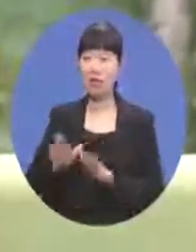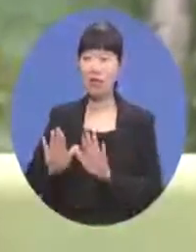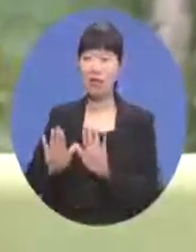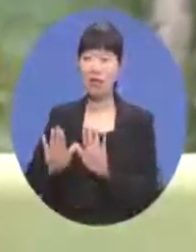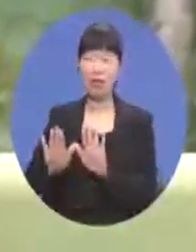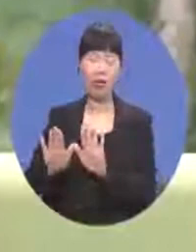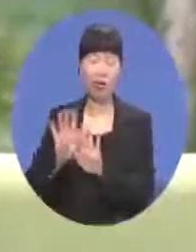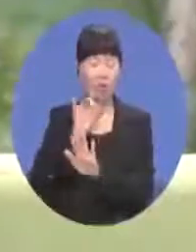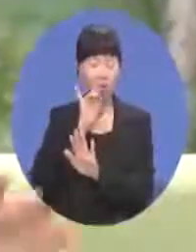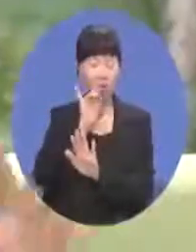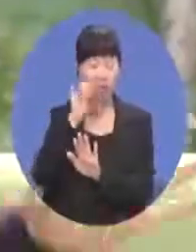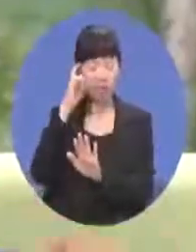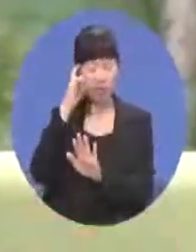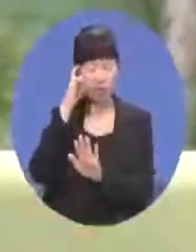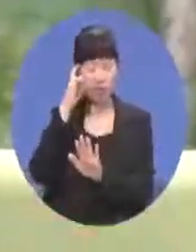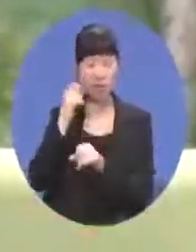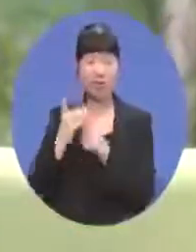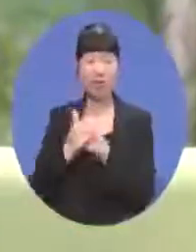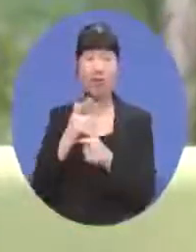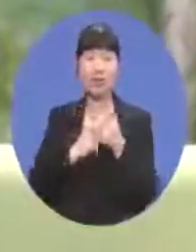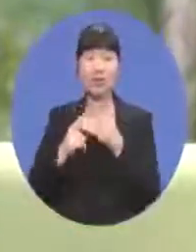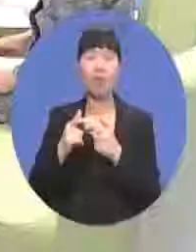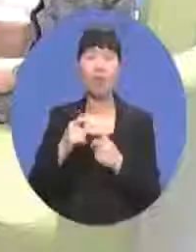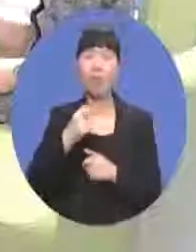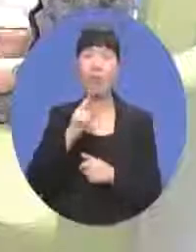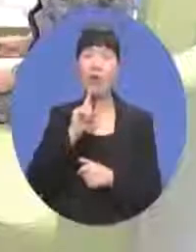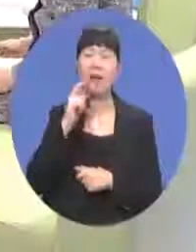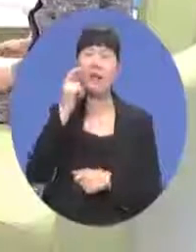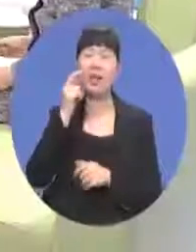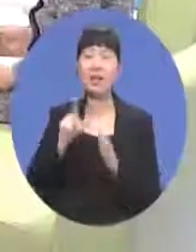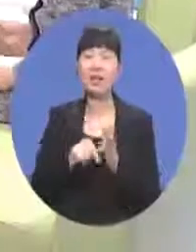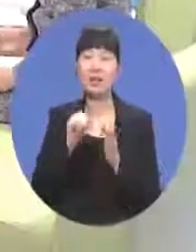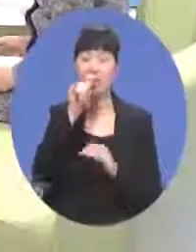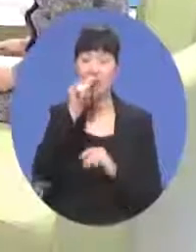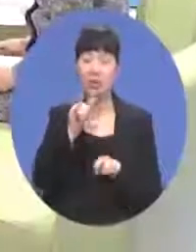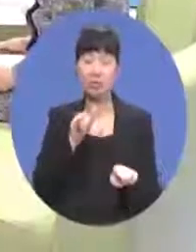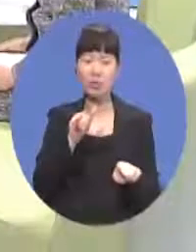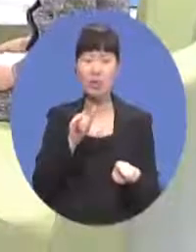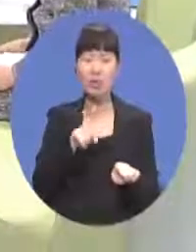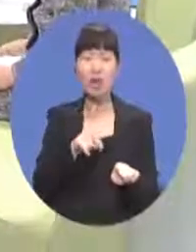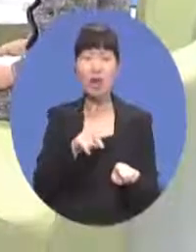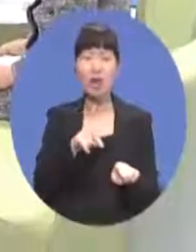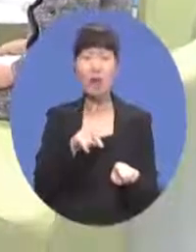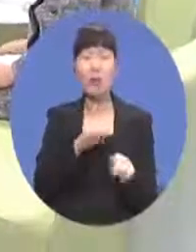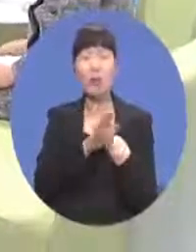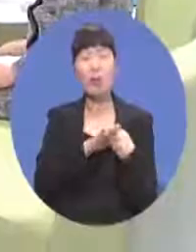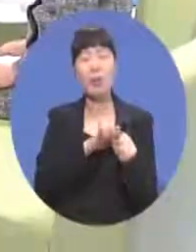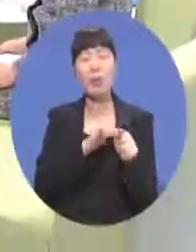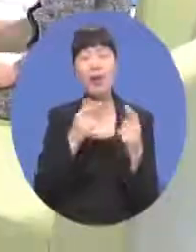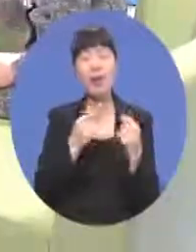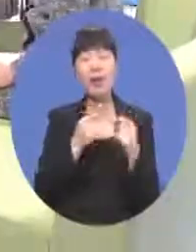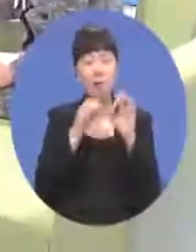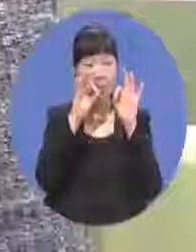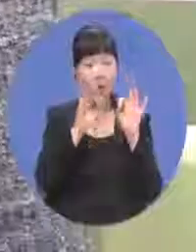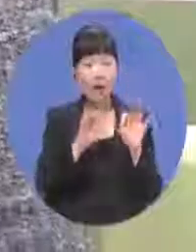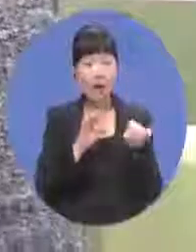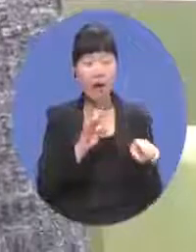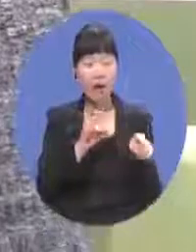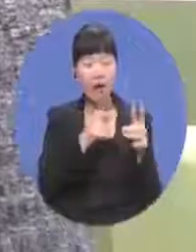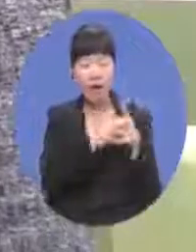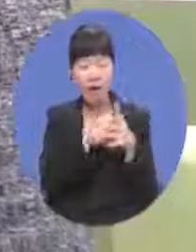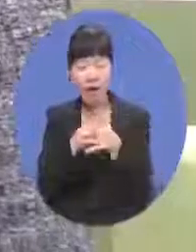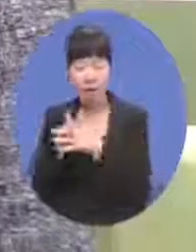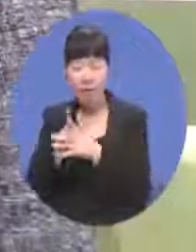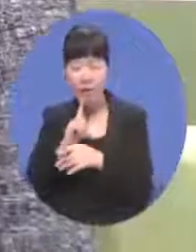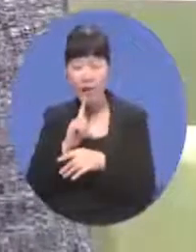또 커지는구나. 그러니까 그래서 싫어하는 경우도 있는 것 같아요. 그렇죠. 그런 경우도 있고 너무 입안의 혀같이 진짜 탁 봐도 얘가 이렇구나